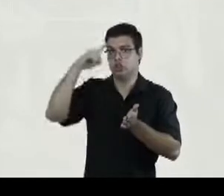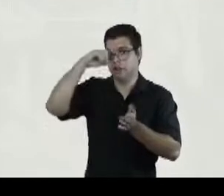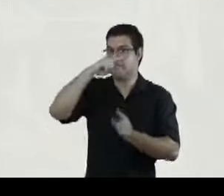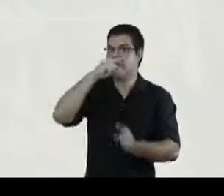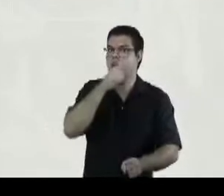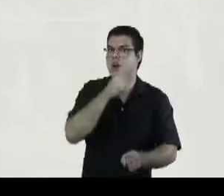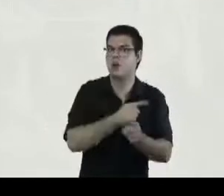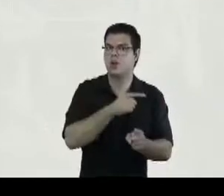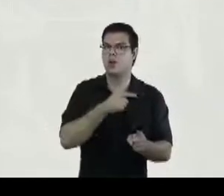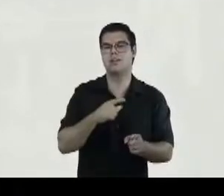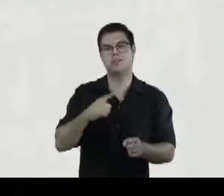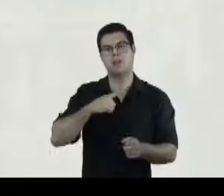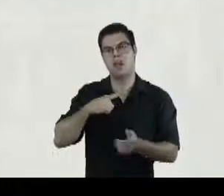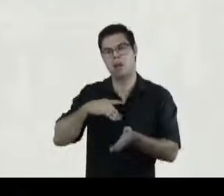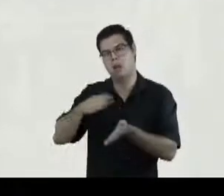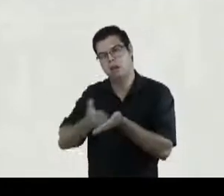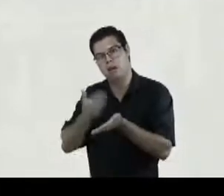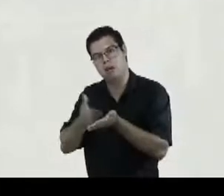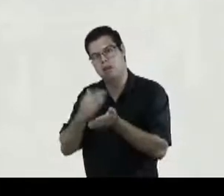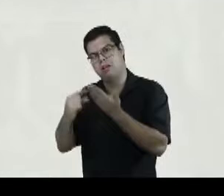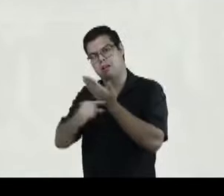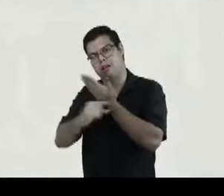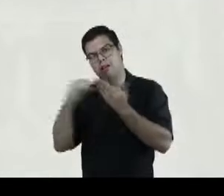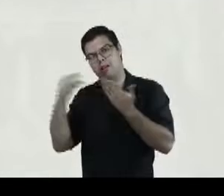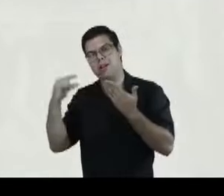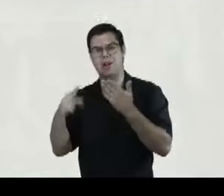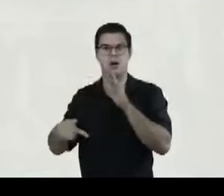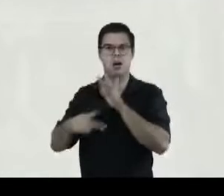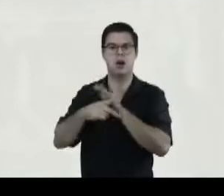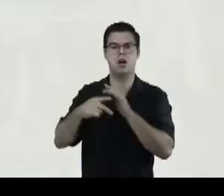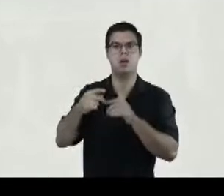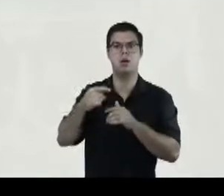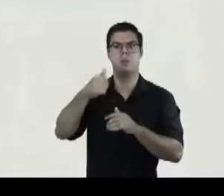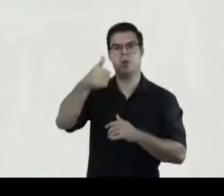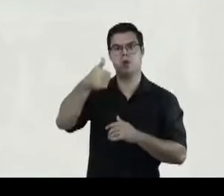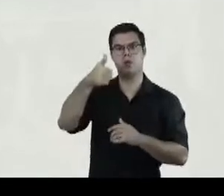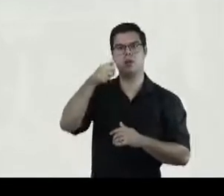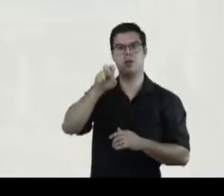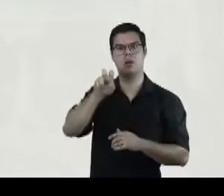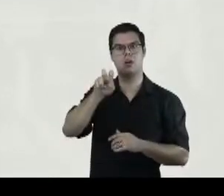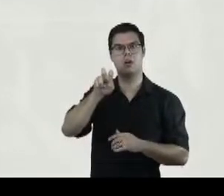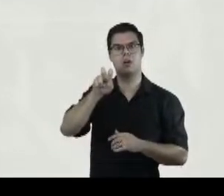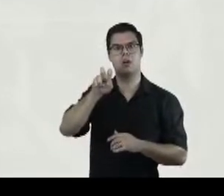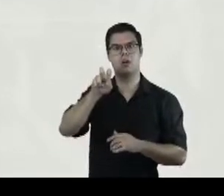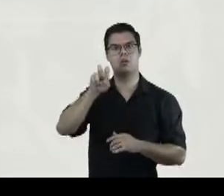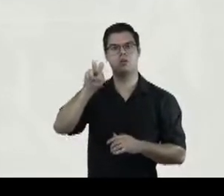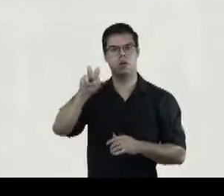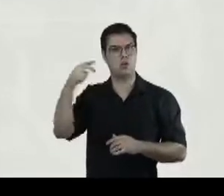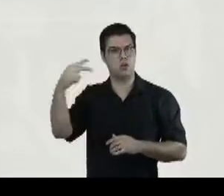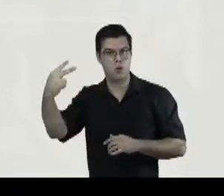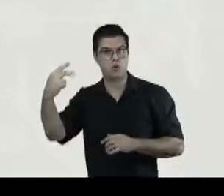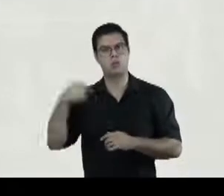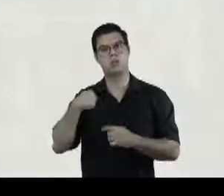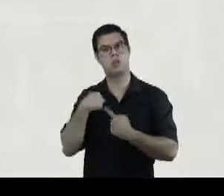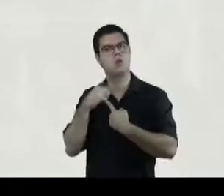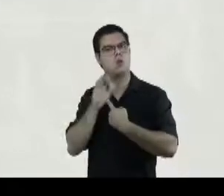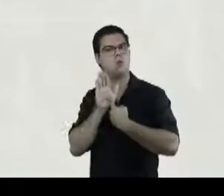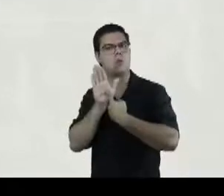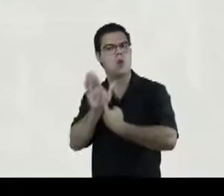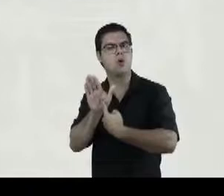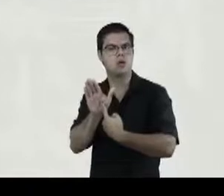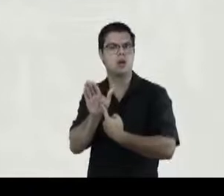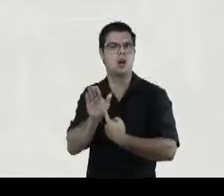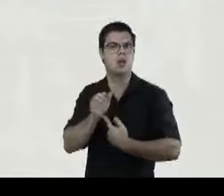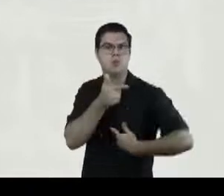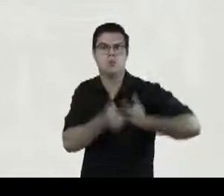Phalérios de 1552. Et ce que je voulais vous montrer, c'est à quel point ce travail qui à l'origine était vraiment sur